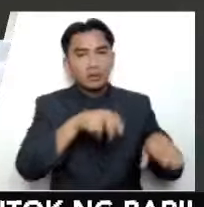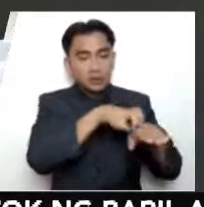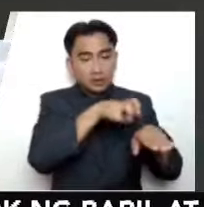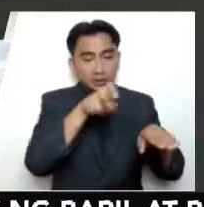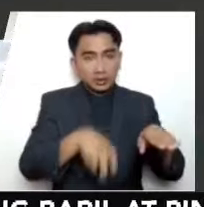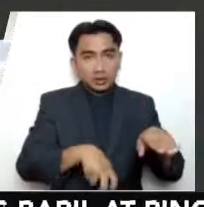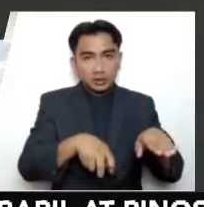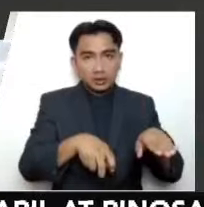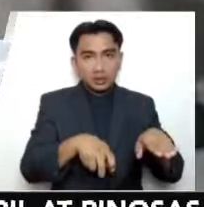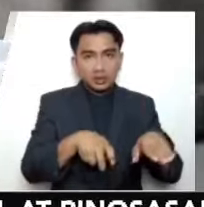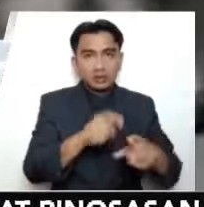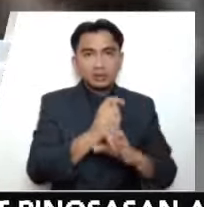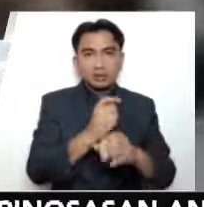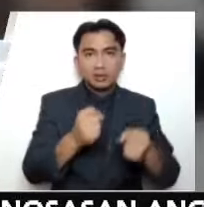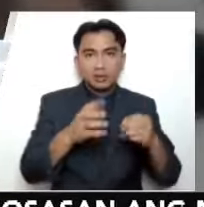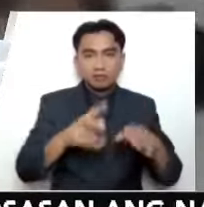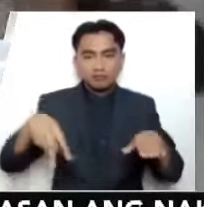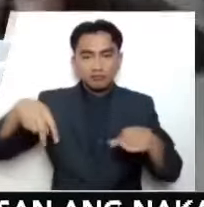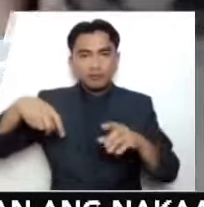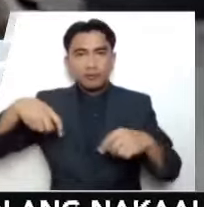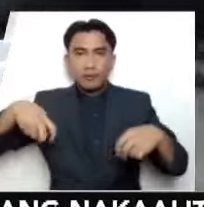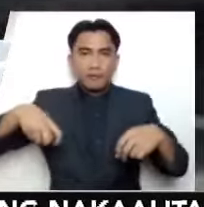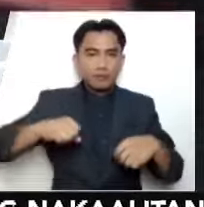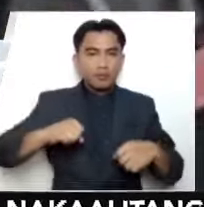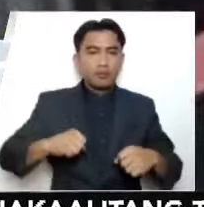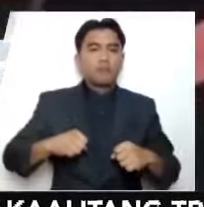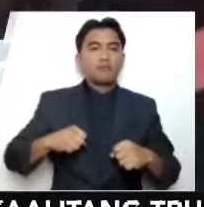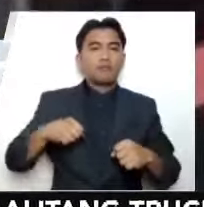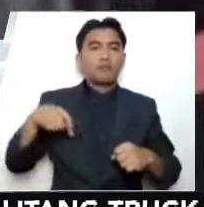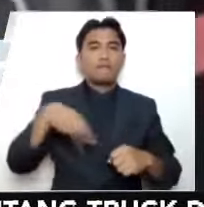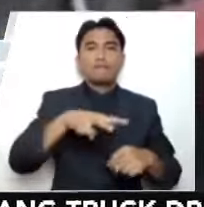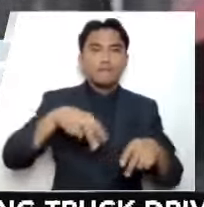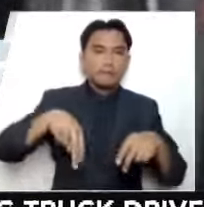bigla siyang sinipa ng lalaki sa binti, saka pinapadapa.